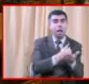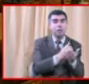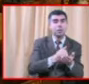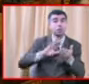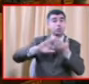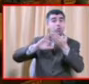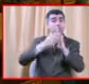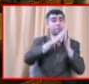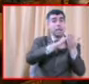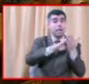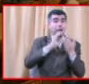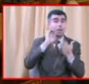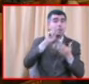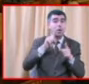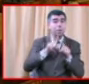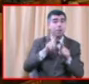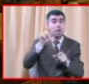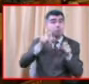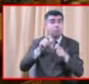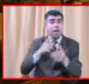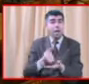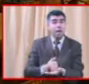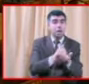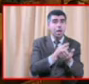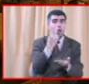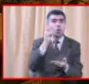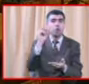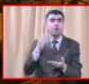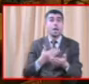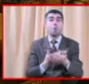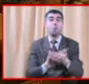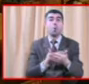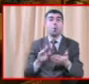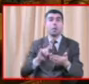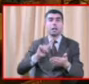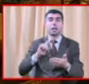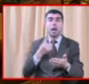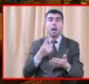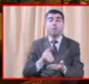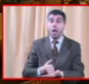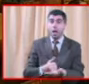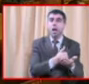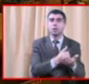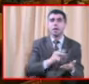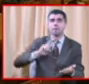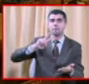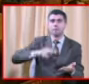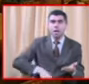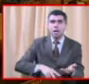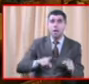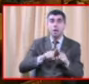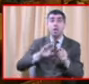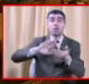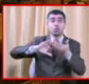لا تشكل مؤسسة عمومية من تقريبا 20 مليون ديال الدرهم في الوقت اللي أن الميزانية المخصصة للجامعة